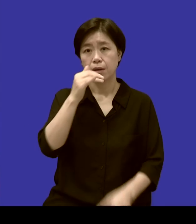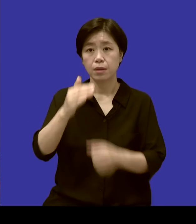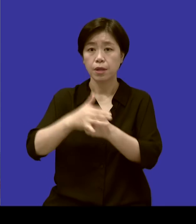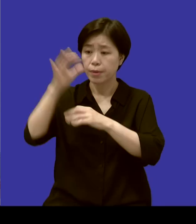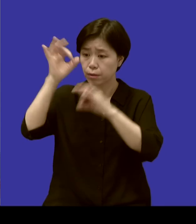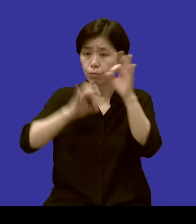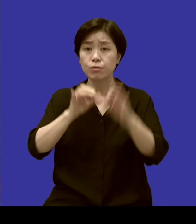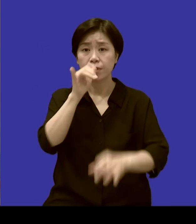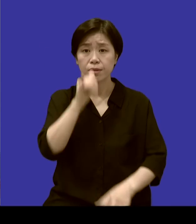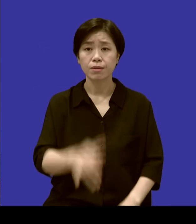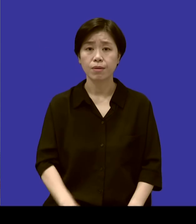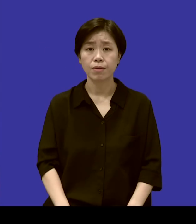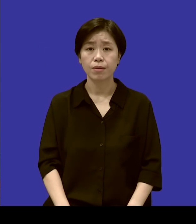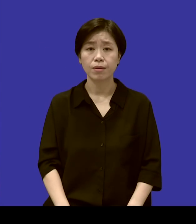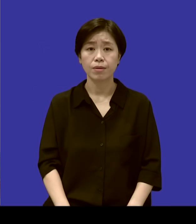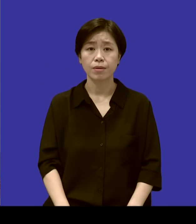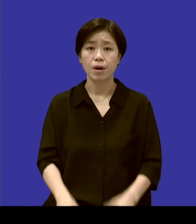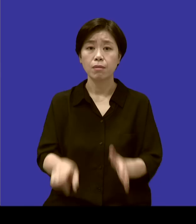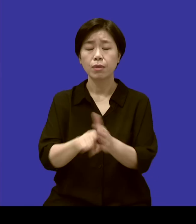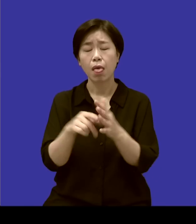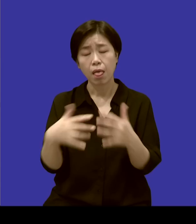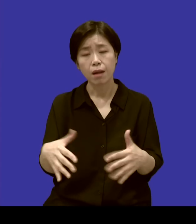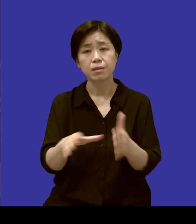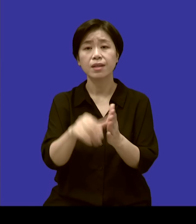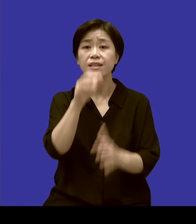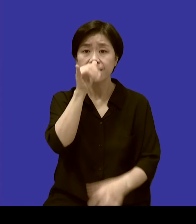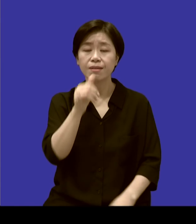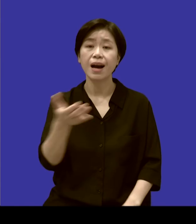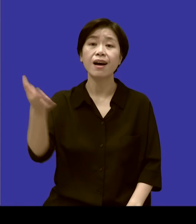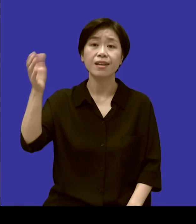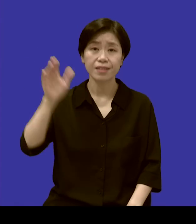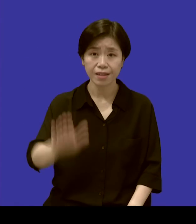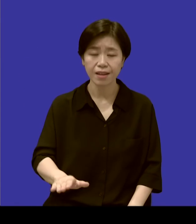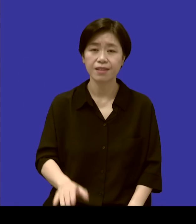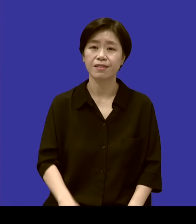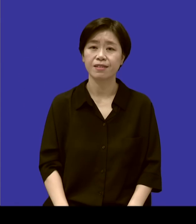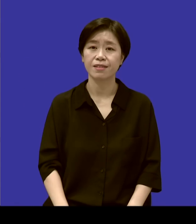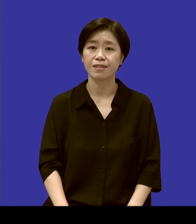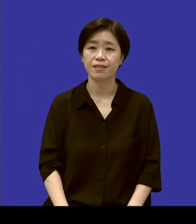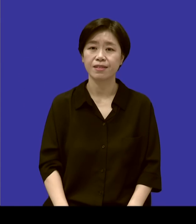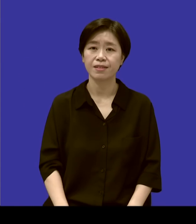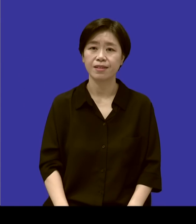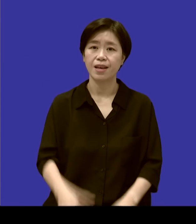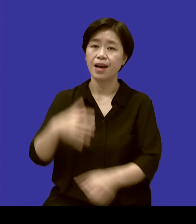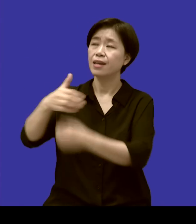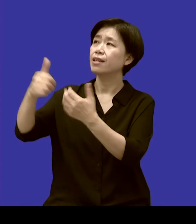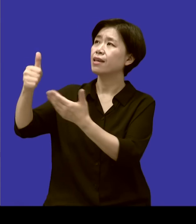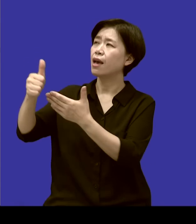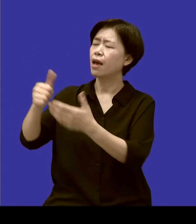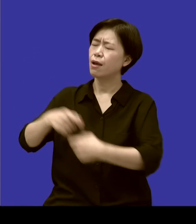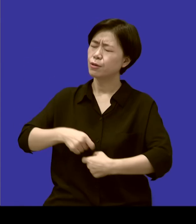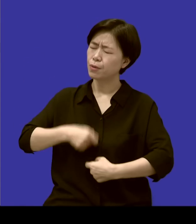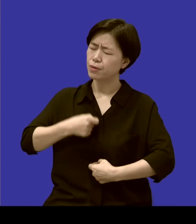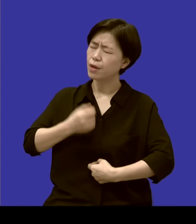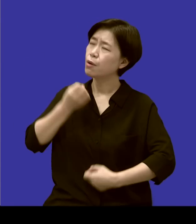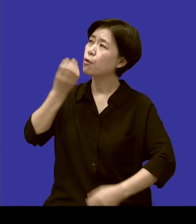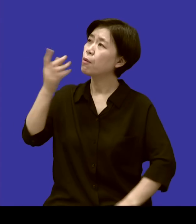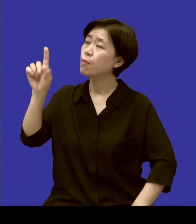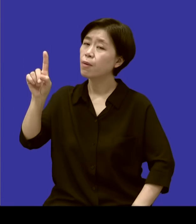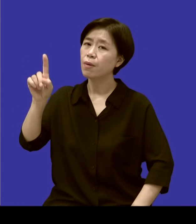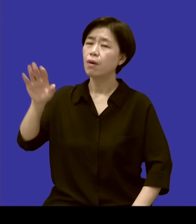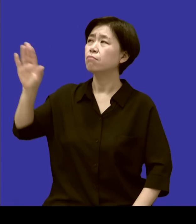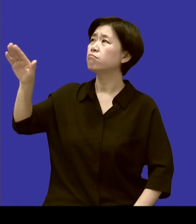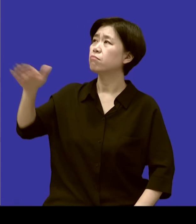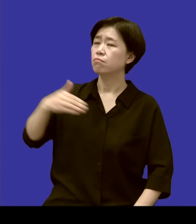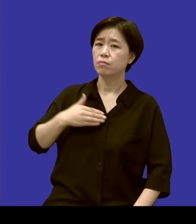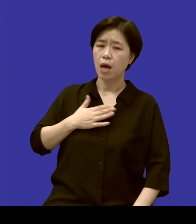때도 있고 또 넘어질 때도 있어요. 그렇지만은 하나님 앞에 고백해요. 하나님, 제 감정은 이러이러해서